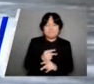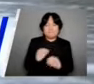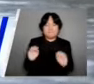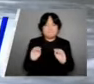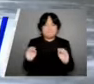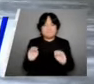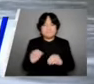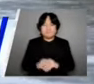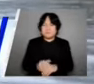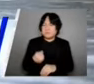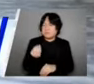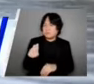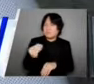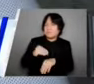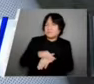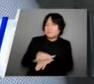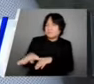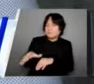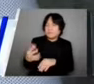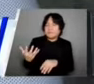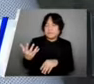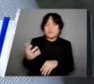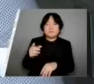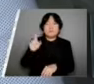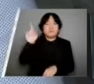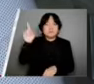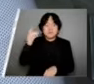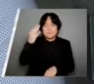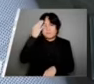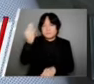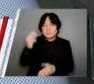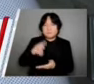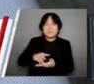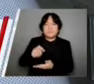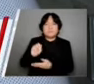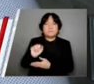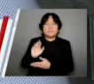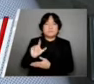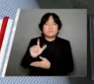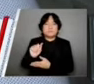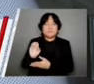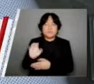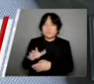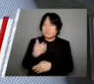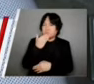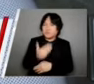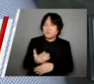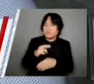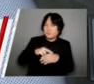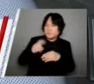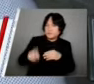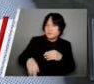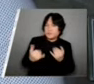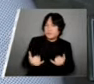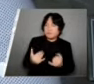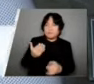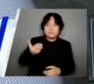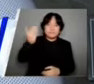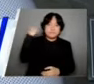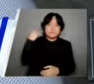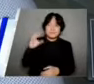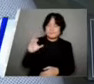apektado sa Marilao. Maganda naman yung resulta dahil napansin natin nakarang bagyong Karina. Medyo ayaw